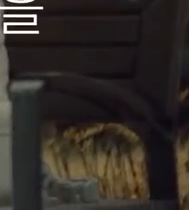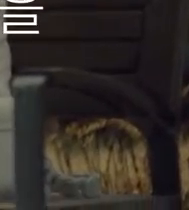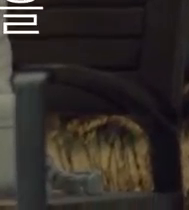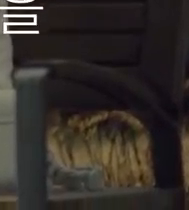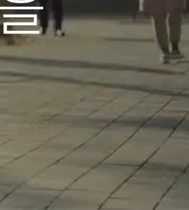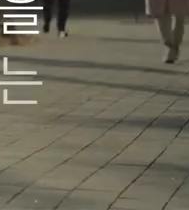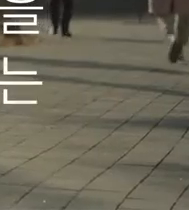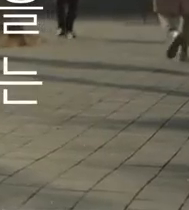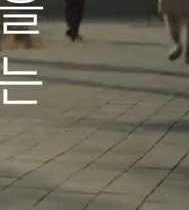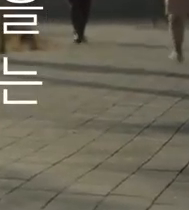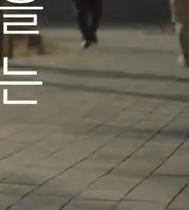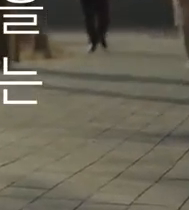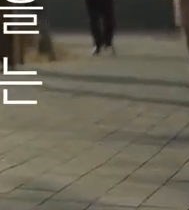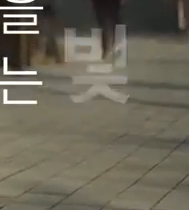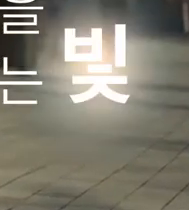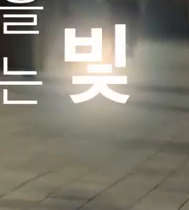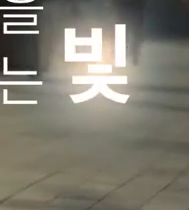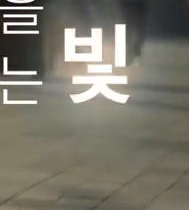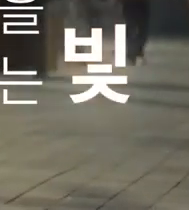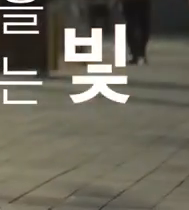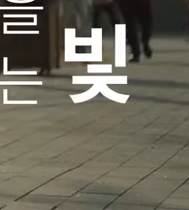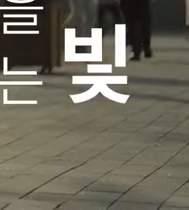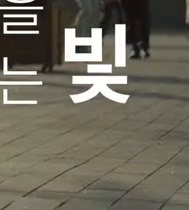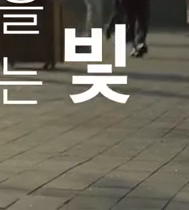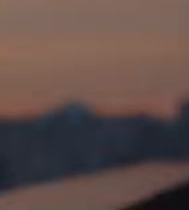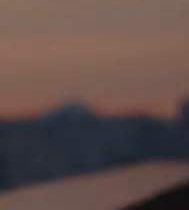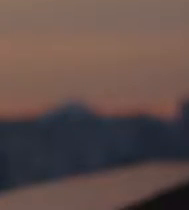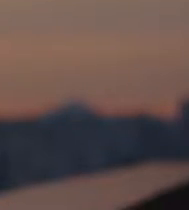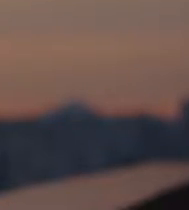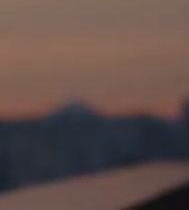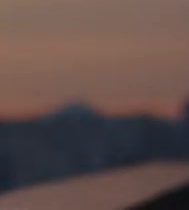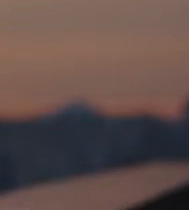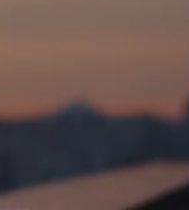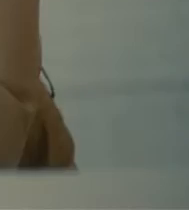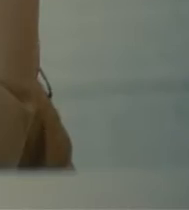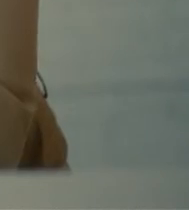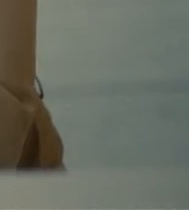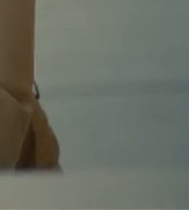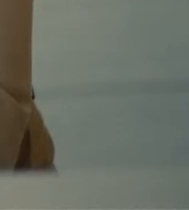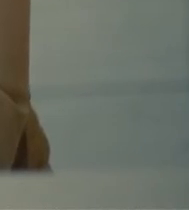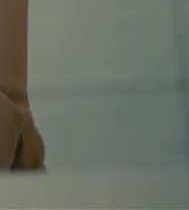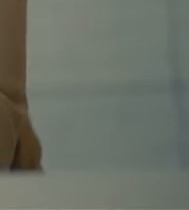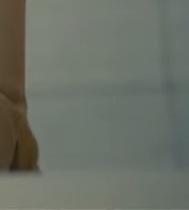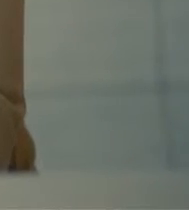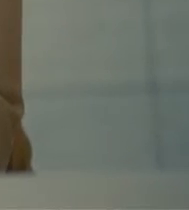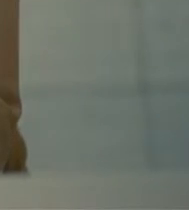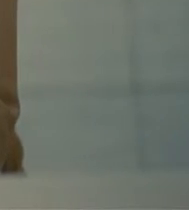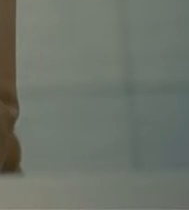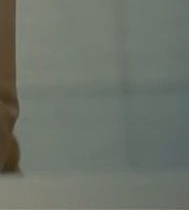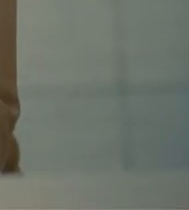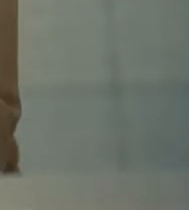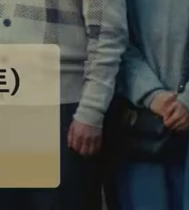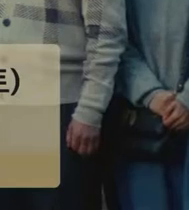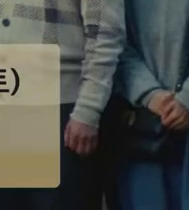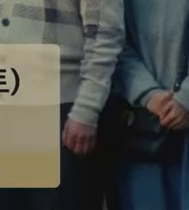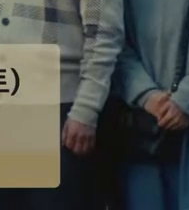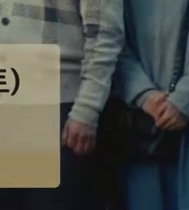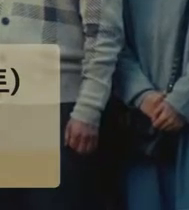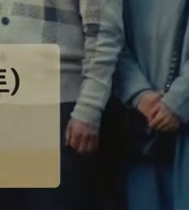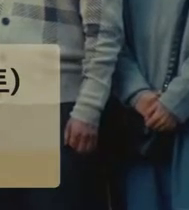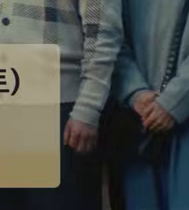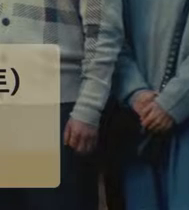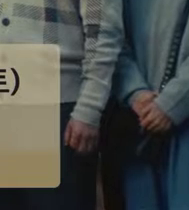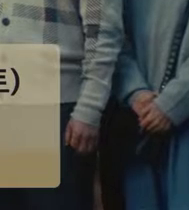노후의 행복을 온화하게 비추는 빛. 우리의 손끝에서 시작됩니다. 잊지